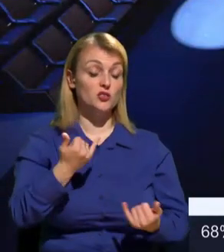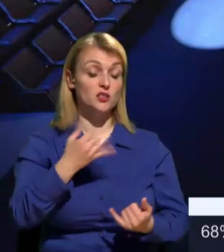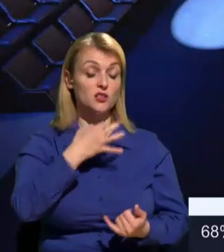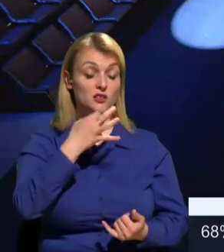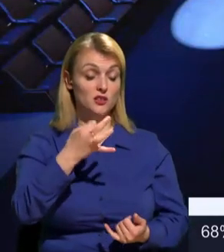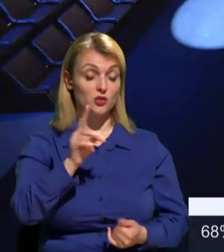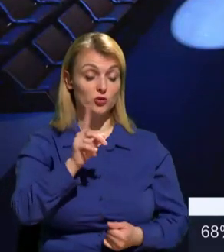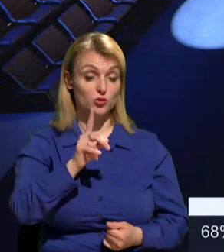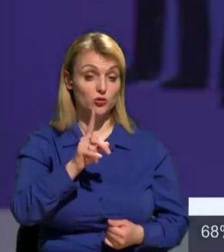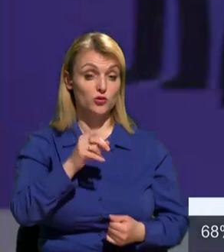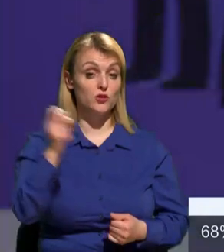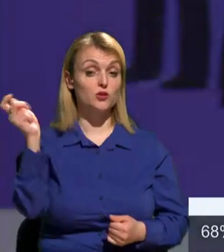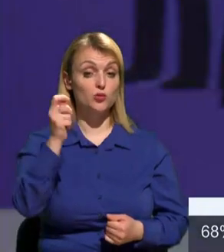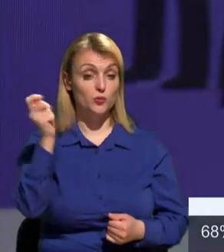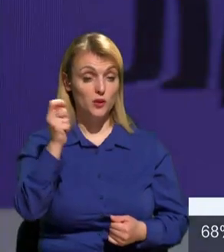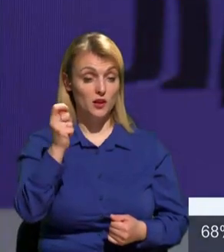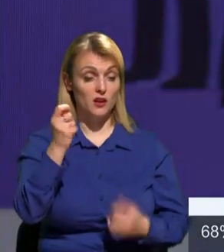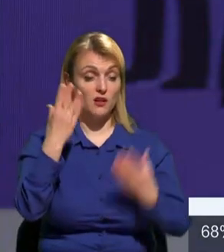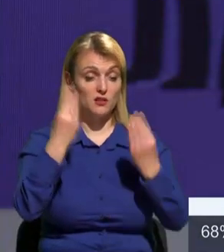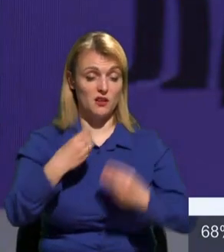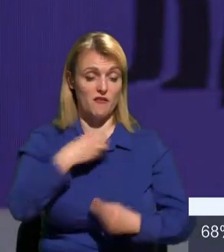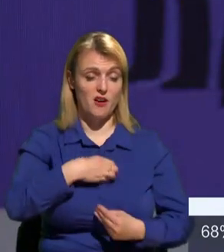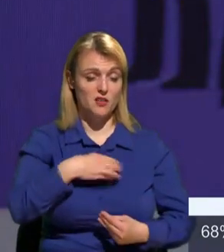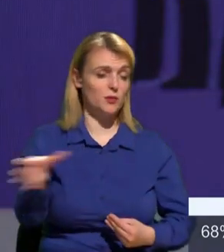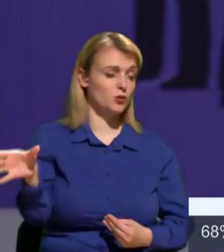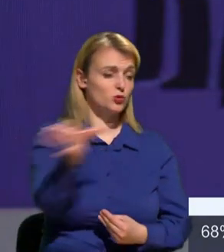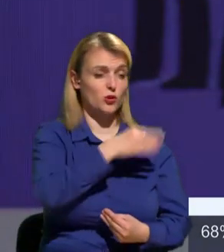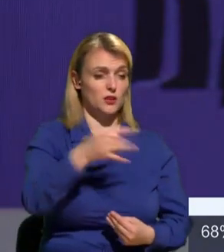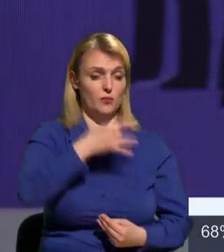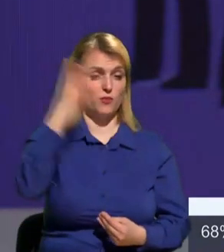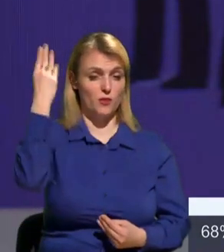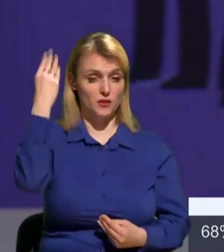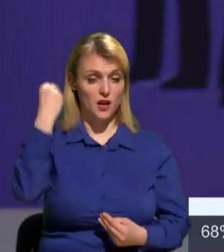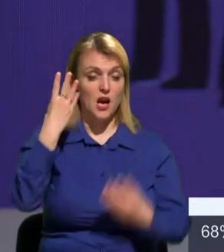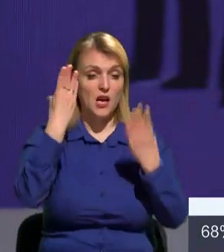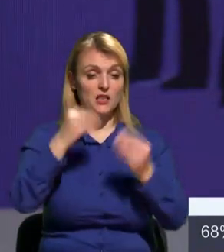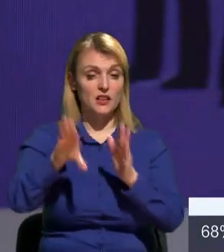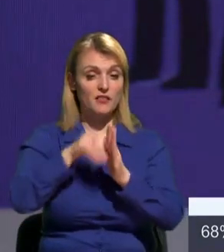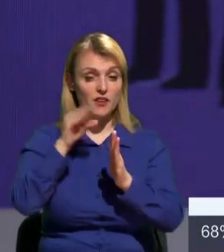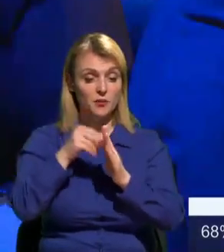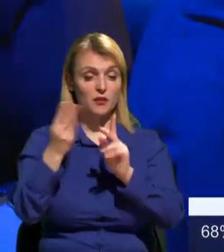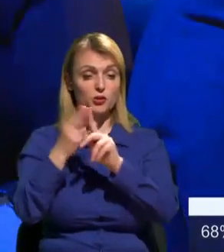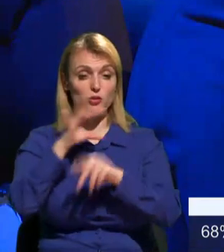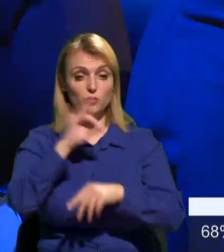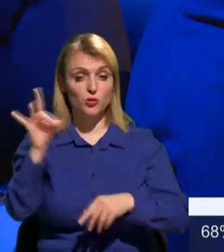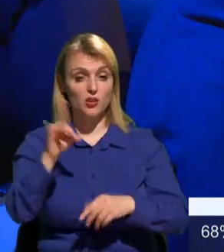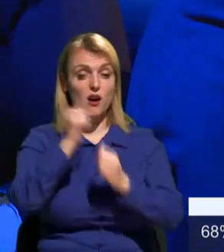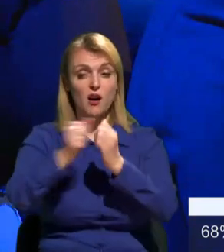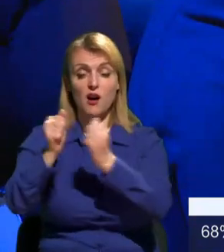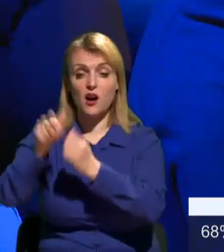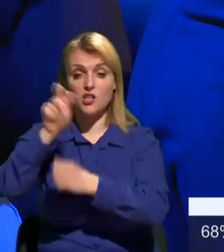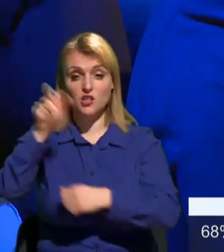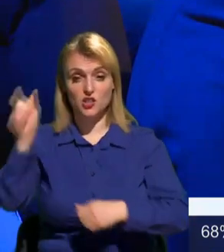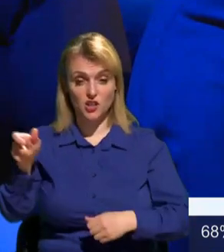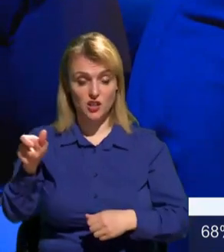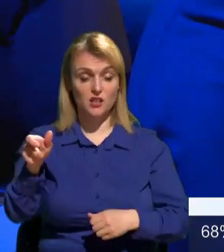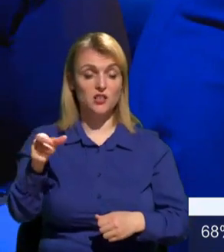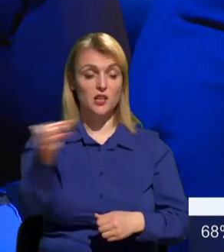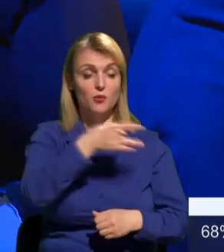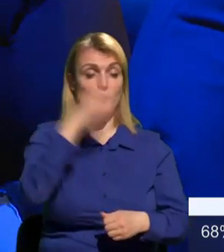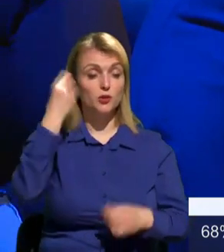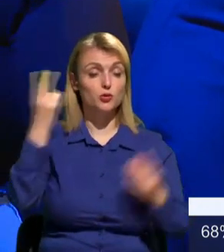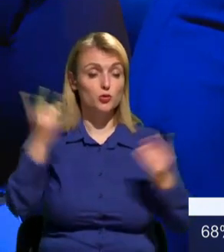zi importantă pentru toată Republica Moldova, e ziua alegerilor, turul 2. Cert este că fiecare alegător în Republica Moldova trebuie